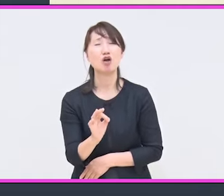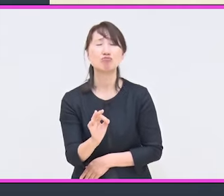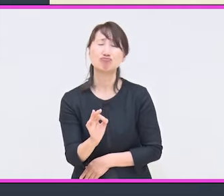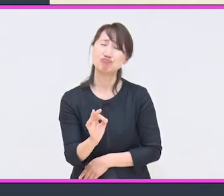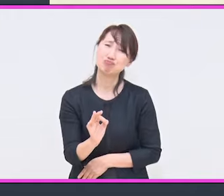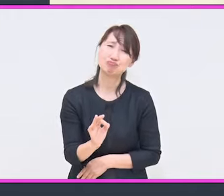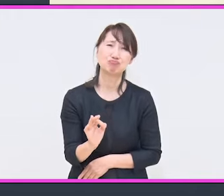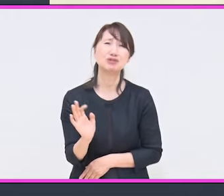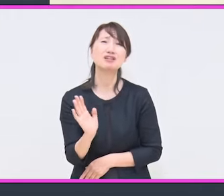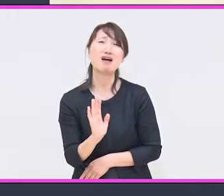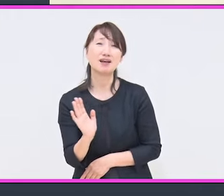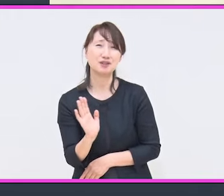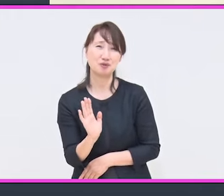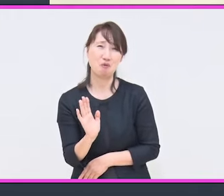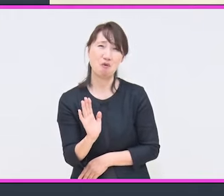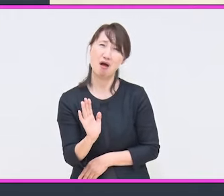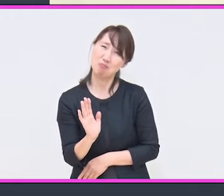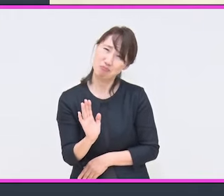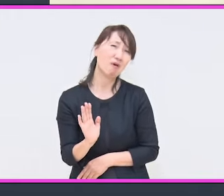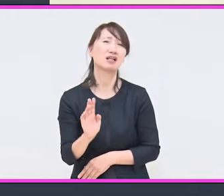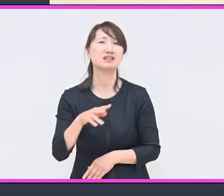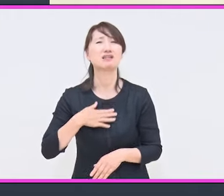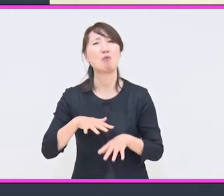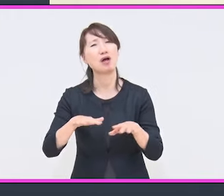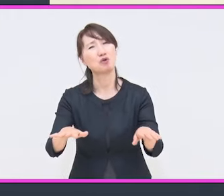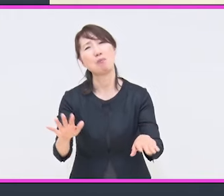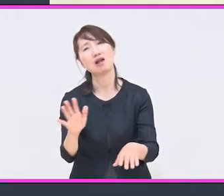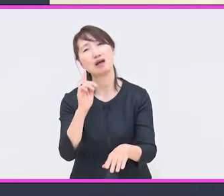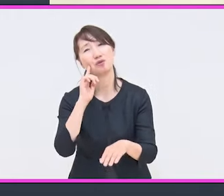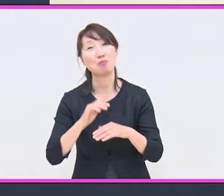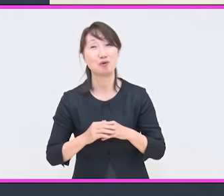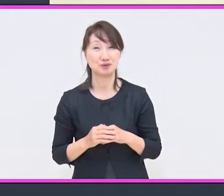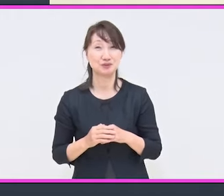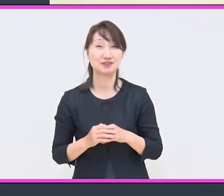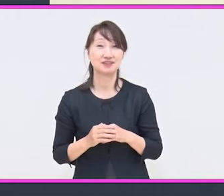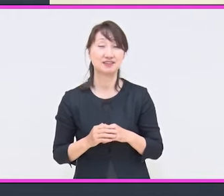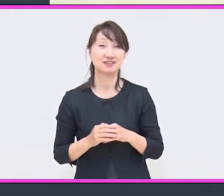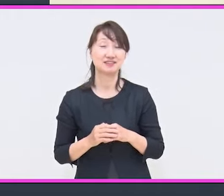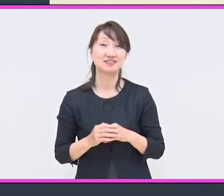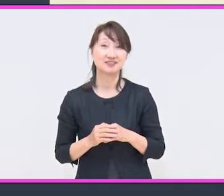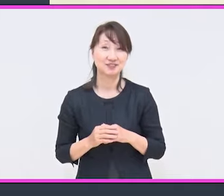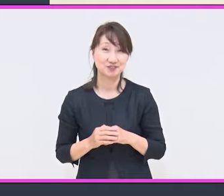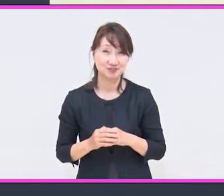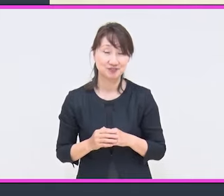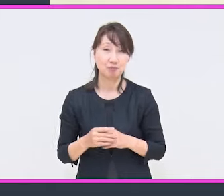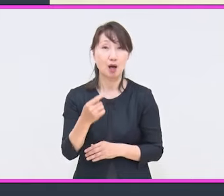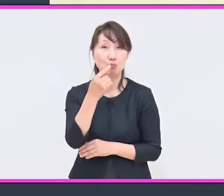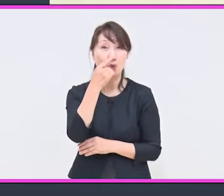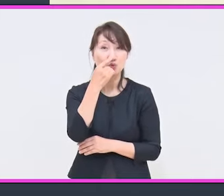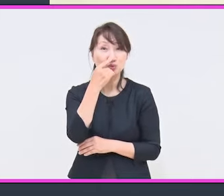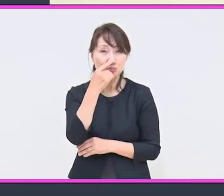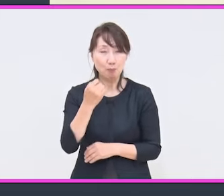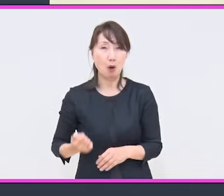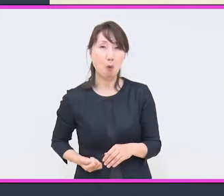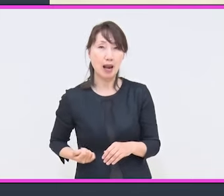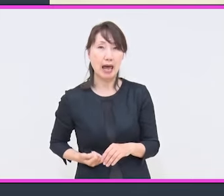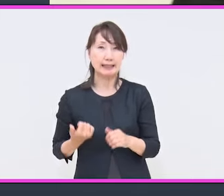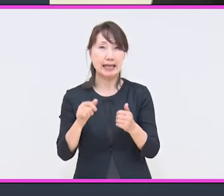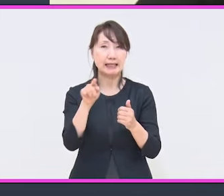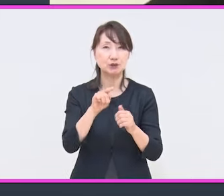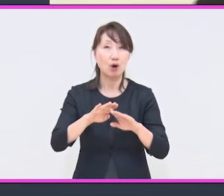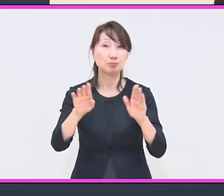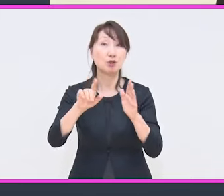うにもならないんだろうなっていう感じありますよね。だからまあ、もちろん僕も芸人始めた時の一番最初